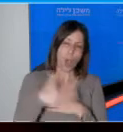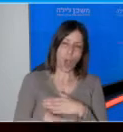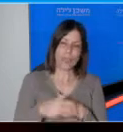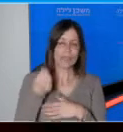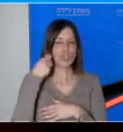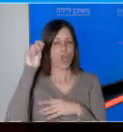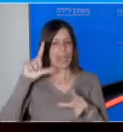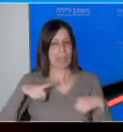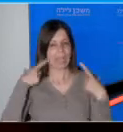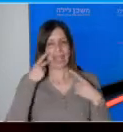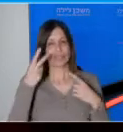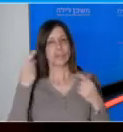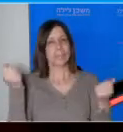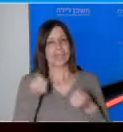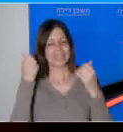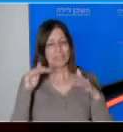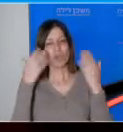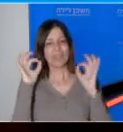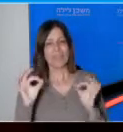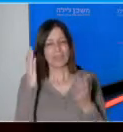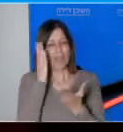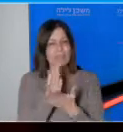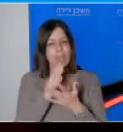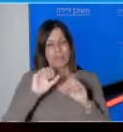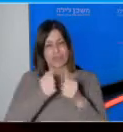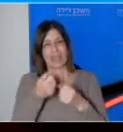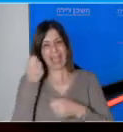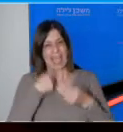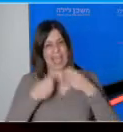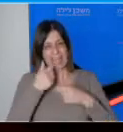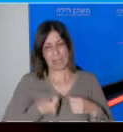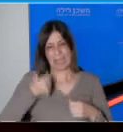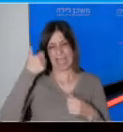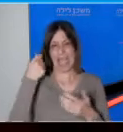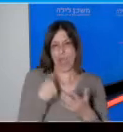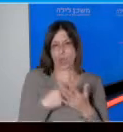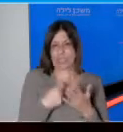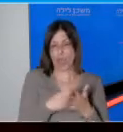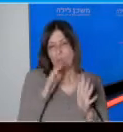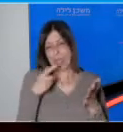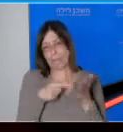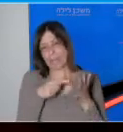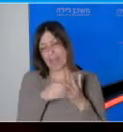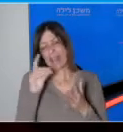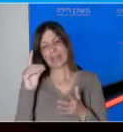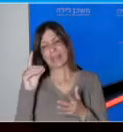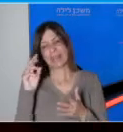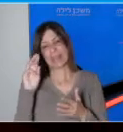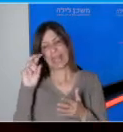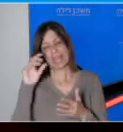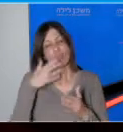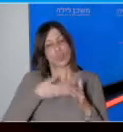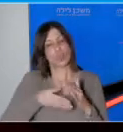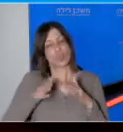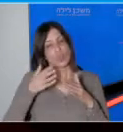ראיתי שפרסמת הבוקר שדווקא בעיצומו של המשבר הכלכלי על זה, בחירי האוצר, אולי בעקבות הרי דרי, נוסעים לחופשת